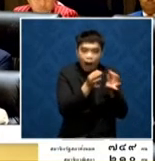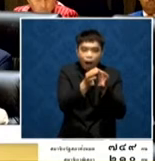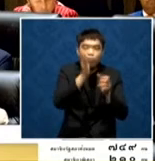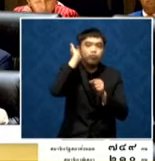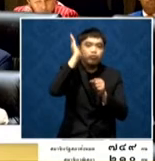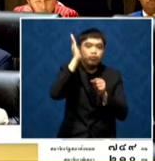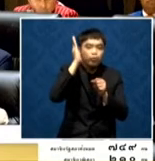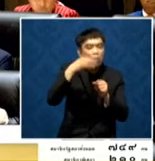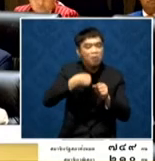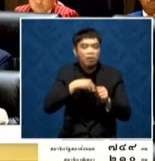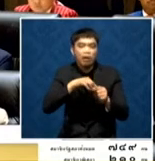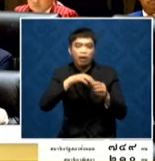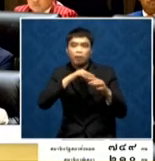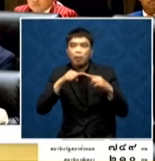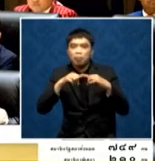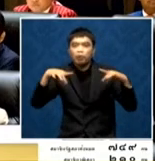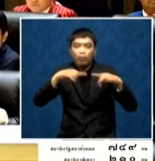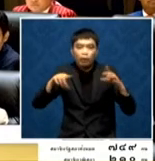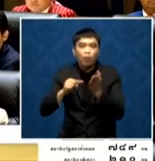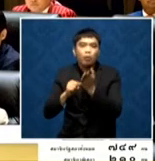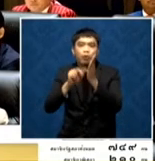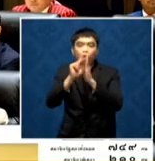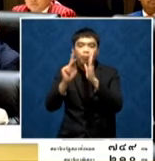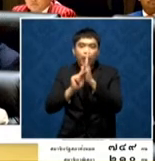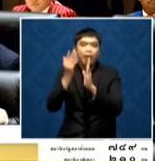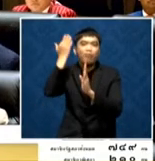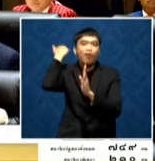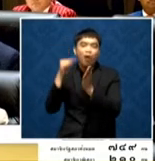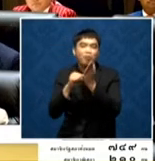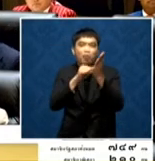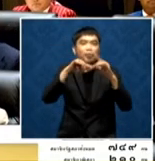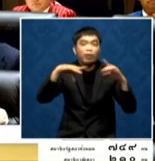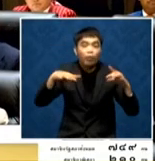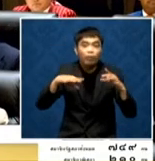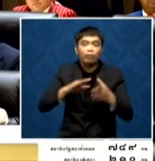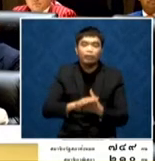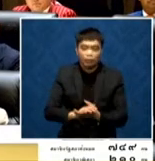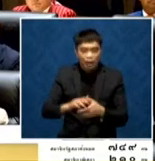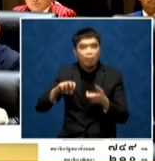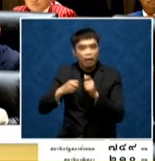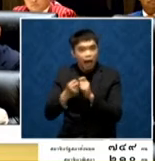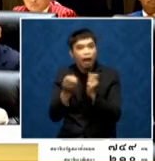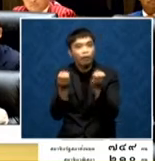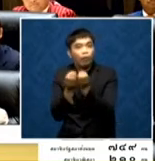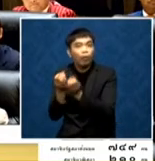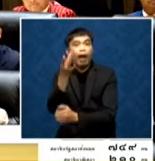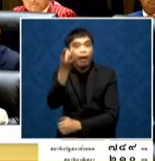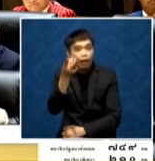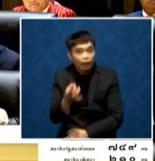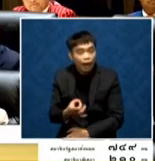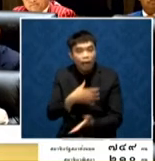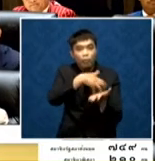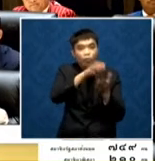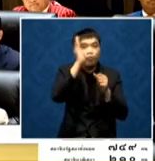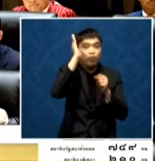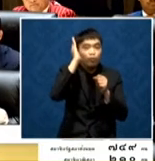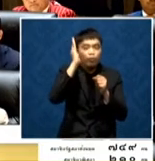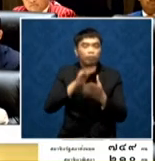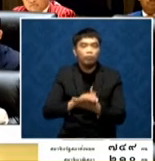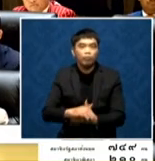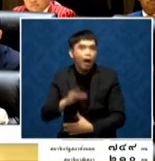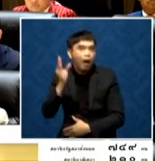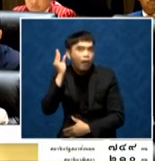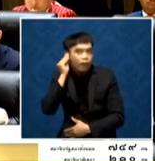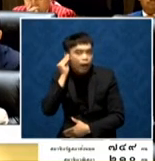ได้มันก็แบบมันไม่ได้บอกว่าคุณจะชนะเลือกตั้งครั้งหน้านะ ครับ ไม่ได้ประกันเลยนะ ครับนะฮะ สำหรับผมนะ นะ